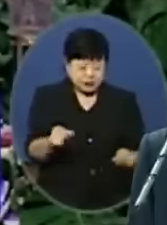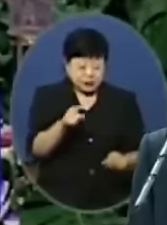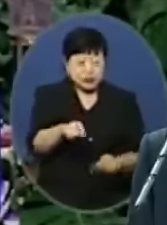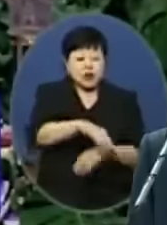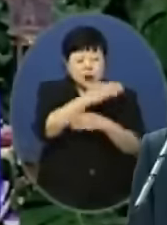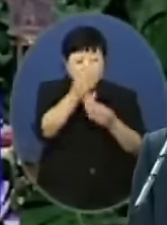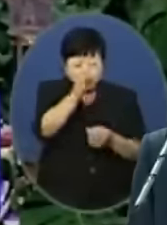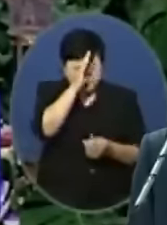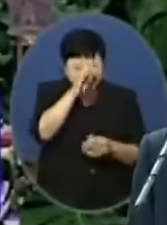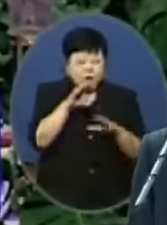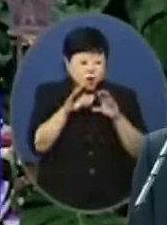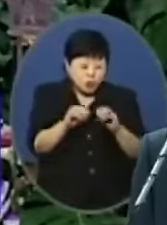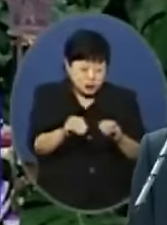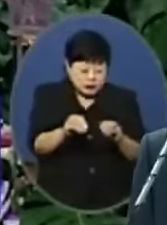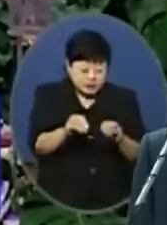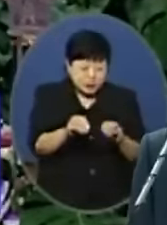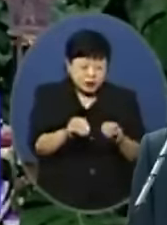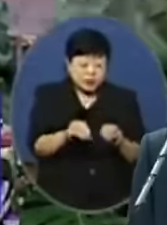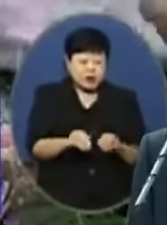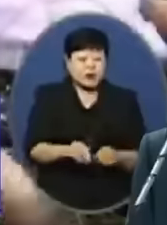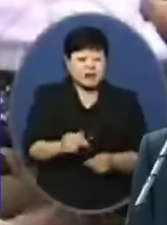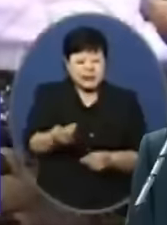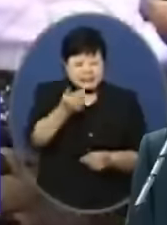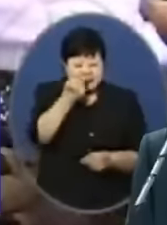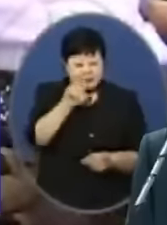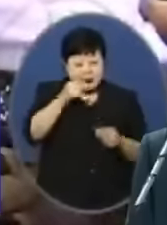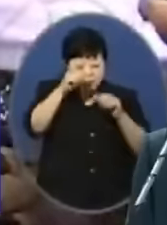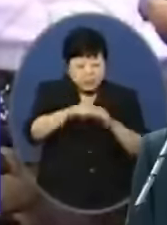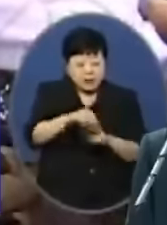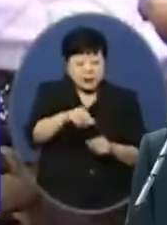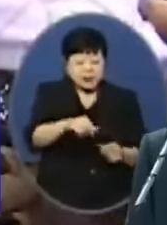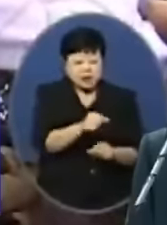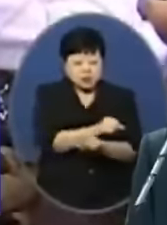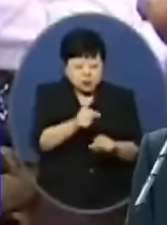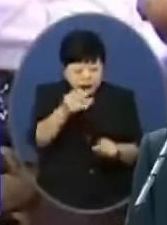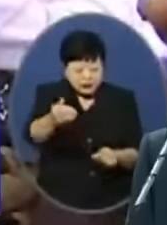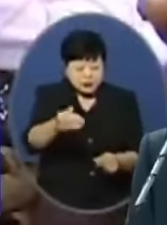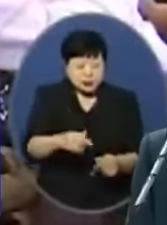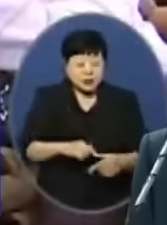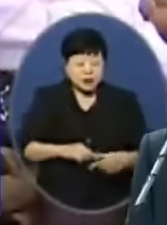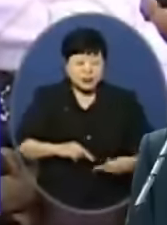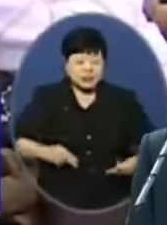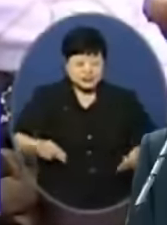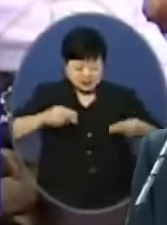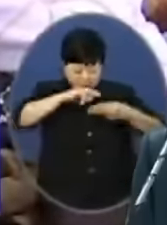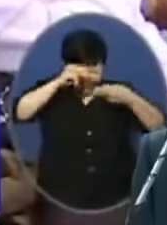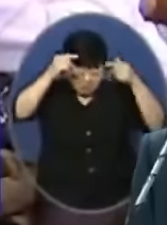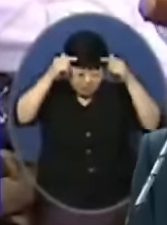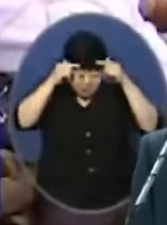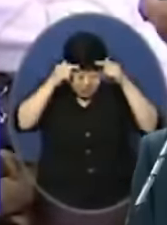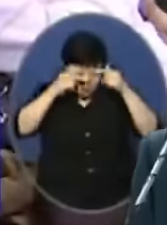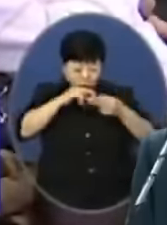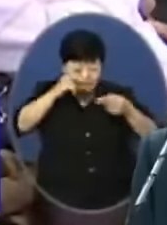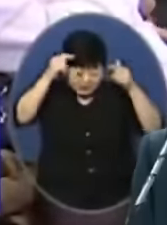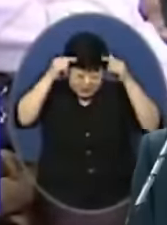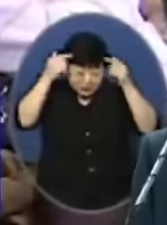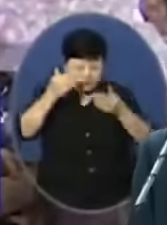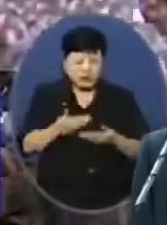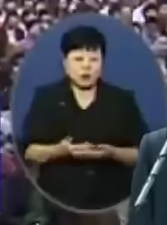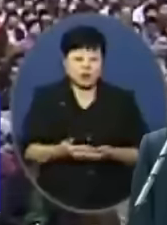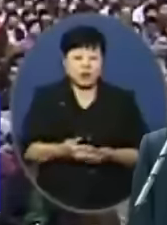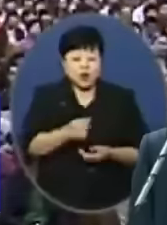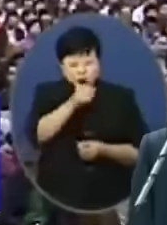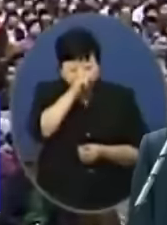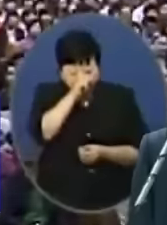사하시며 내 모든 병을 고치시며 내 생명을 파멸해서 속량하시고 인자와 긍휼로 관을